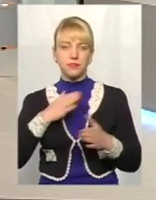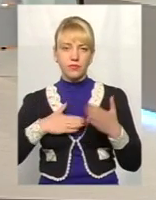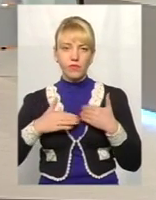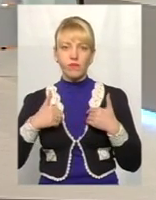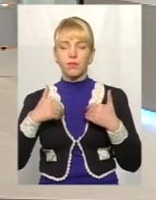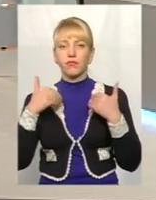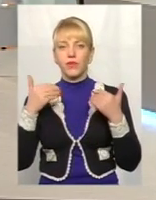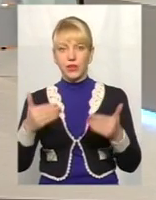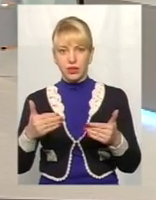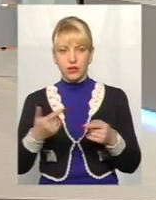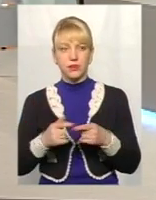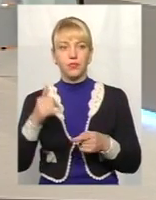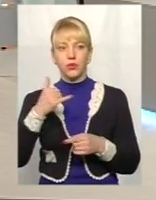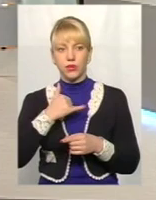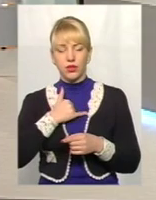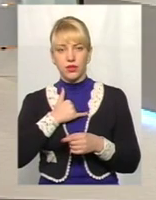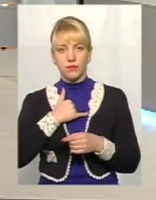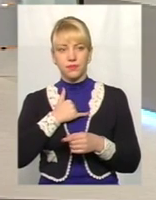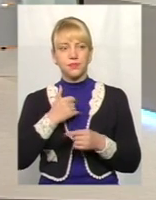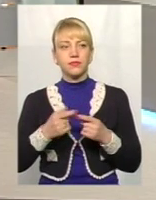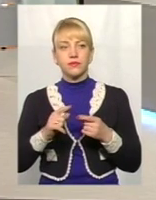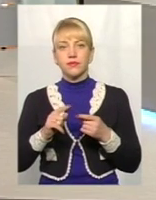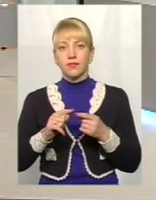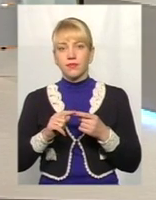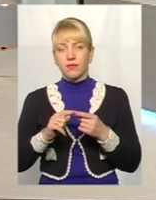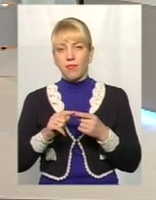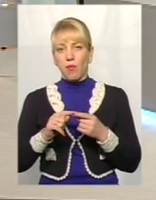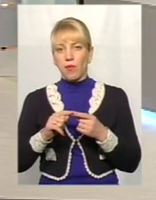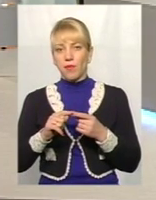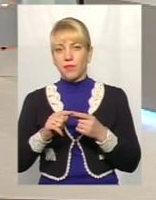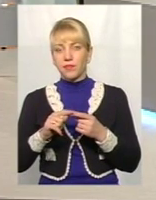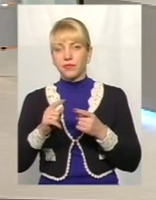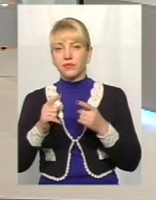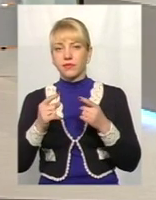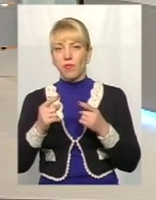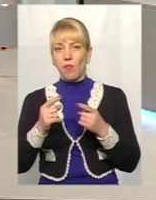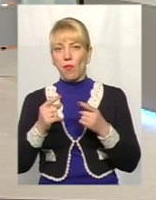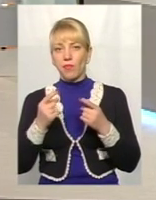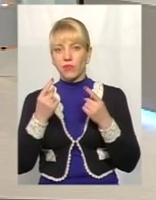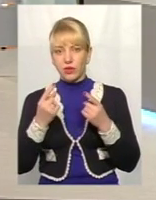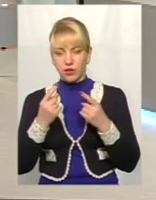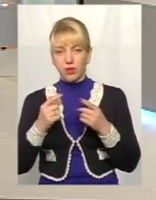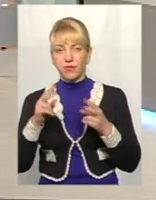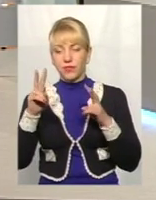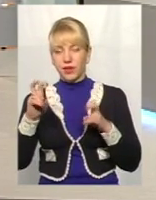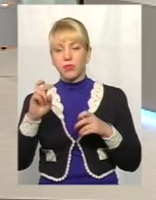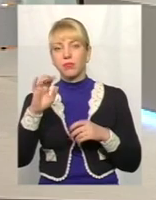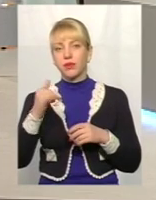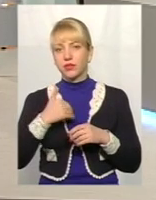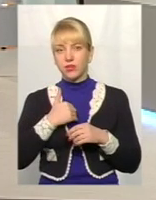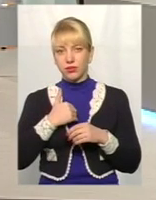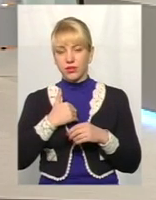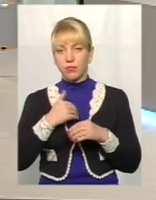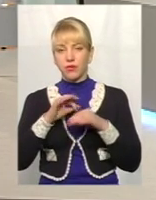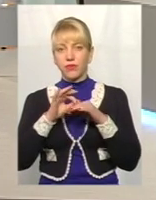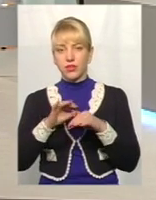нас сьогодні доволі така глибока тема, так, але хотілося б її вести все ж таки